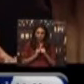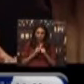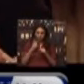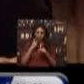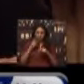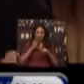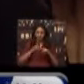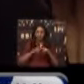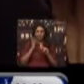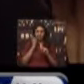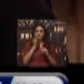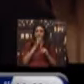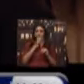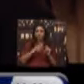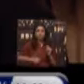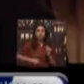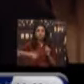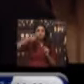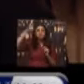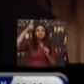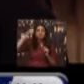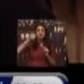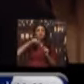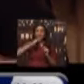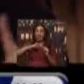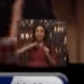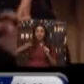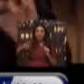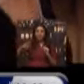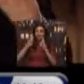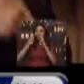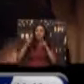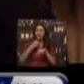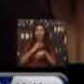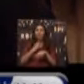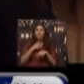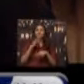ما كناش منتظرين ان يعني